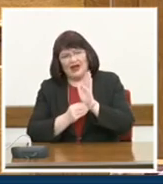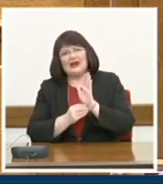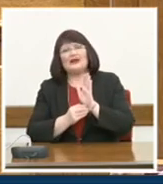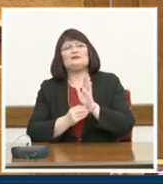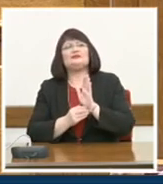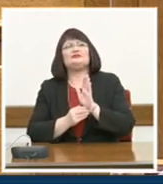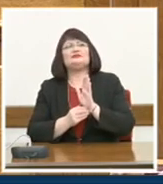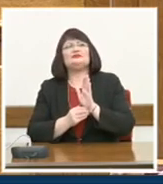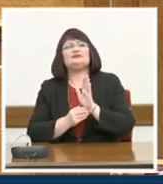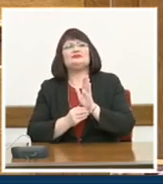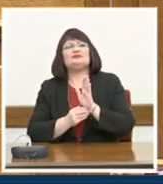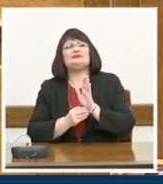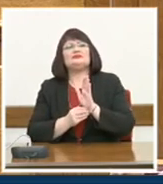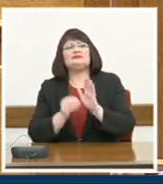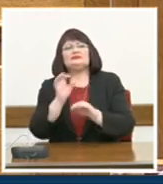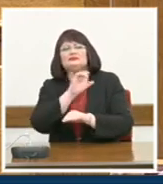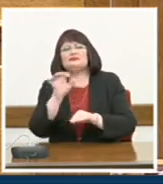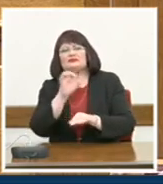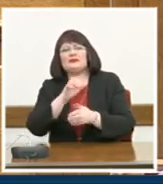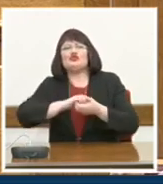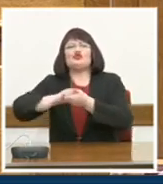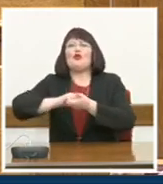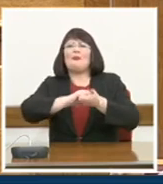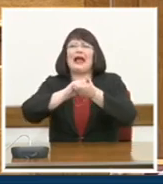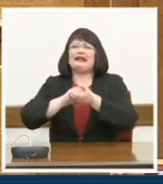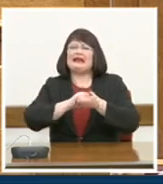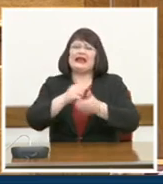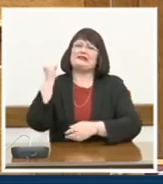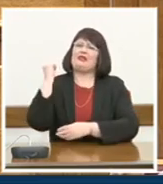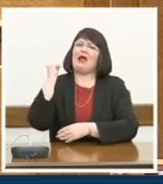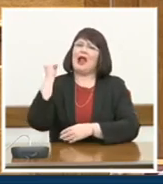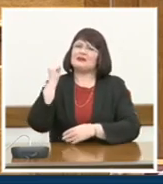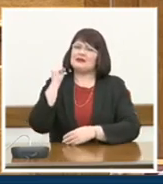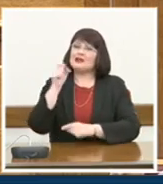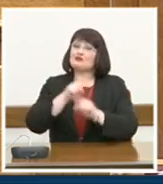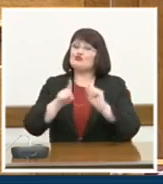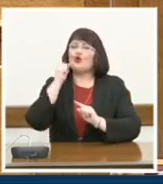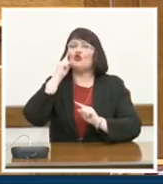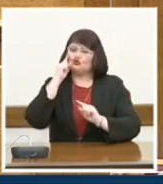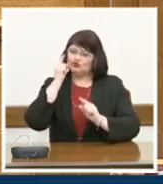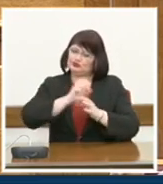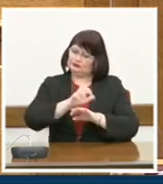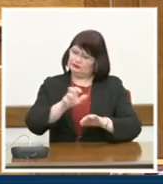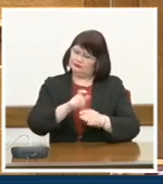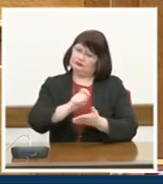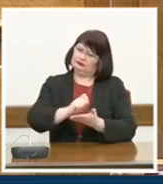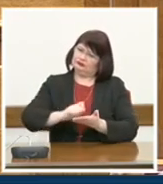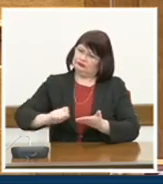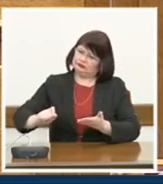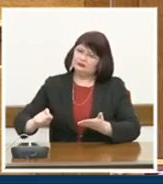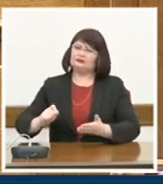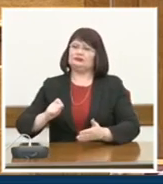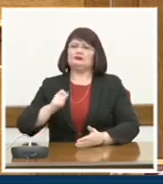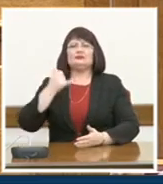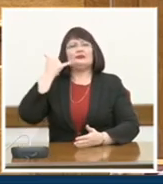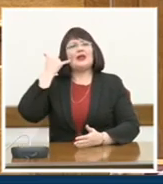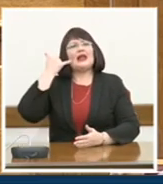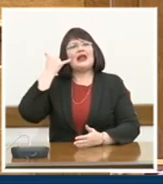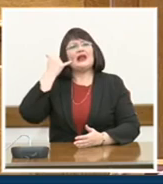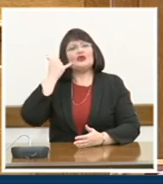ηλεκτρονικό φακέλωμα των συνδικάτων και των συνδικαλιστών, τις ηλεκτρονικές ψηφοφορίες που παραβιάζουν κάθε